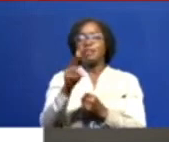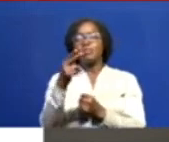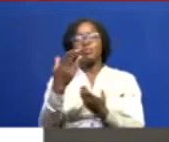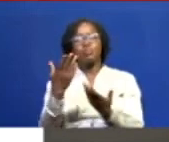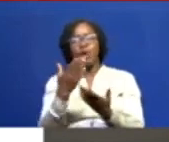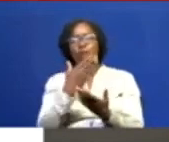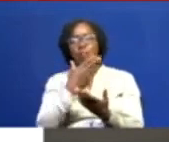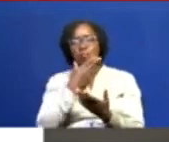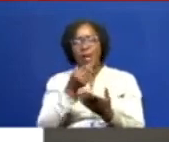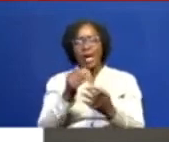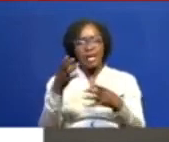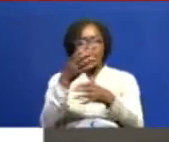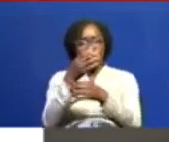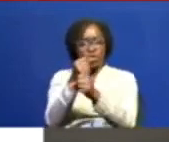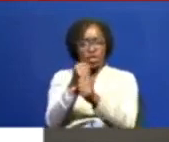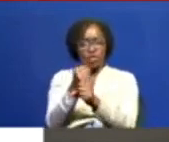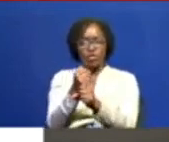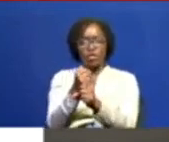Wanaume